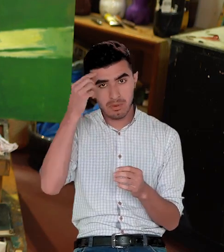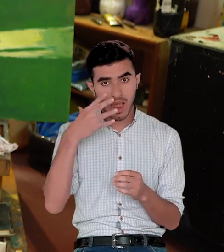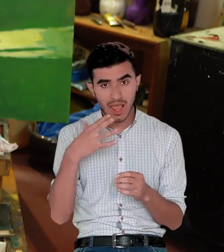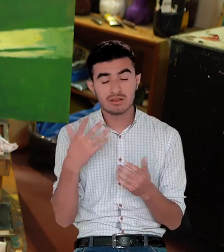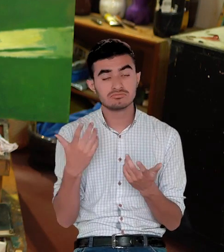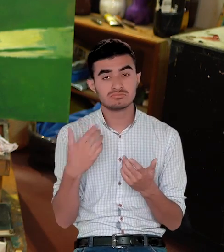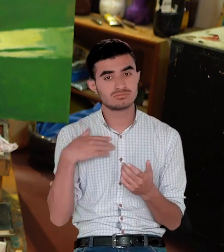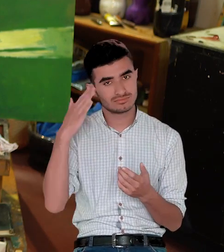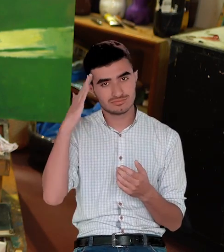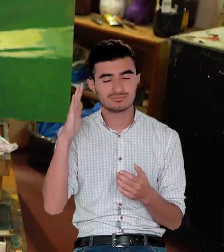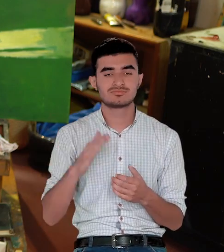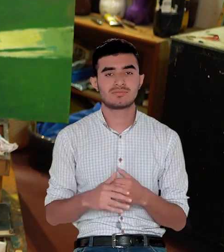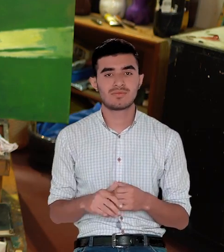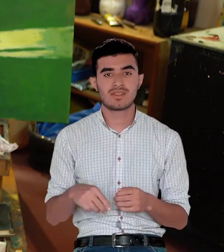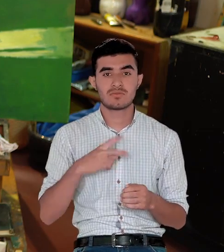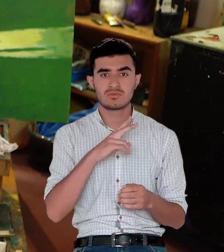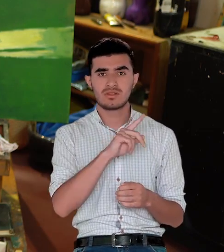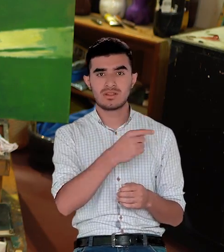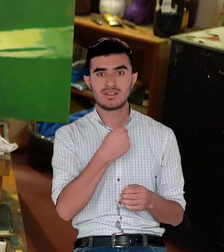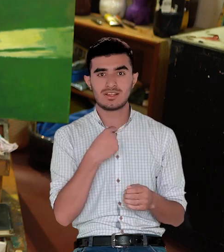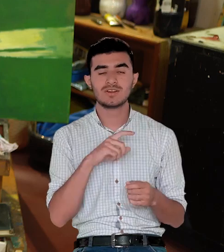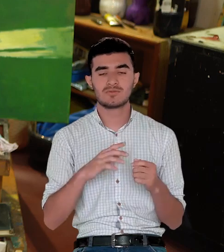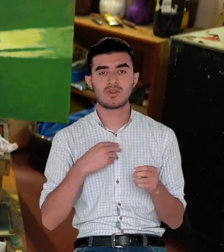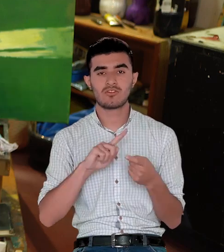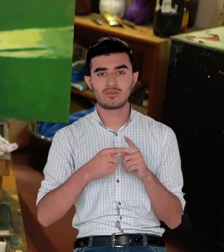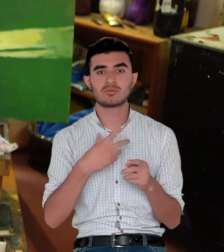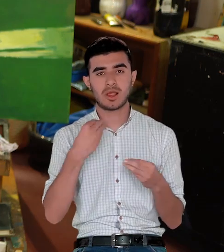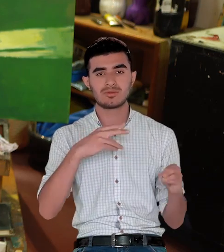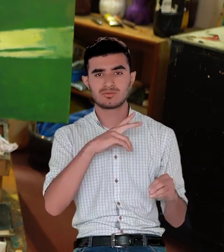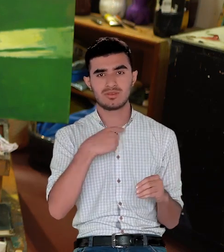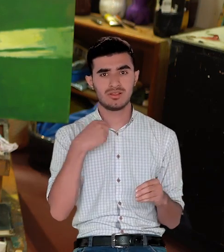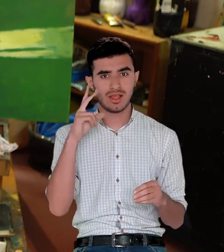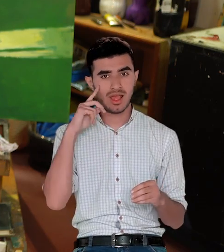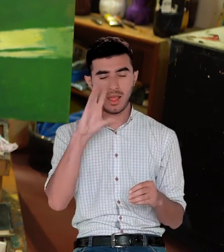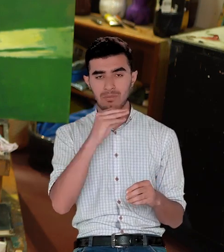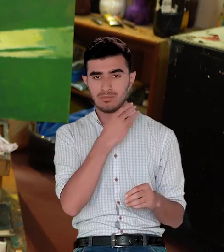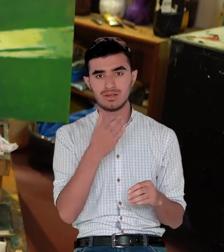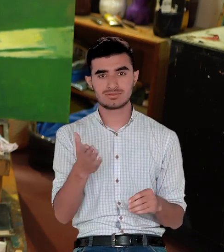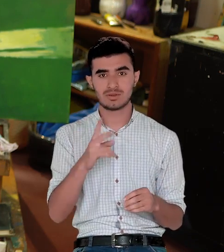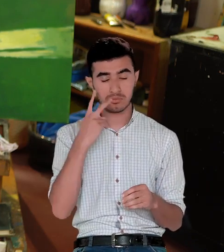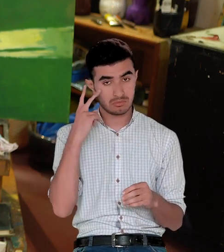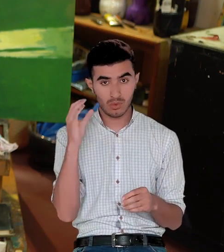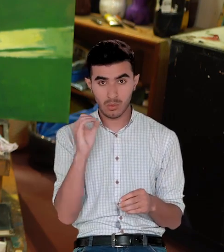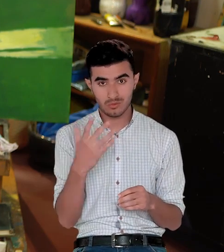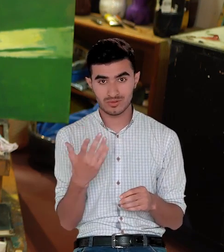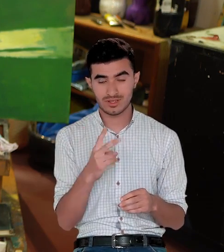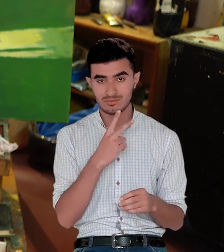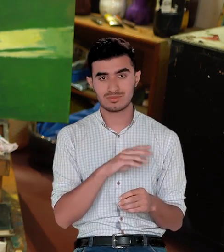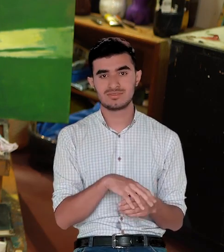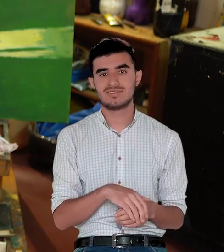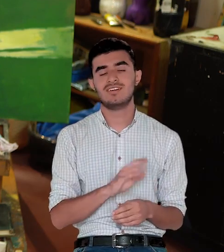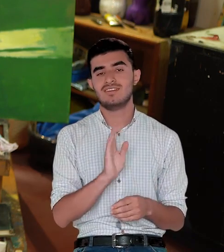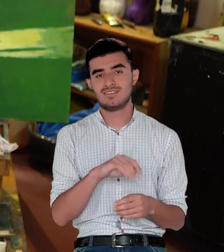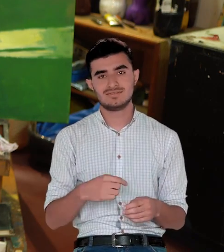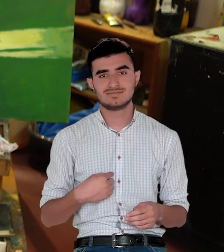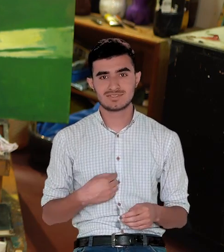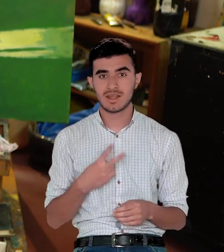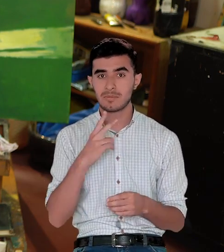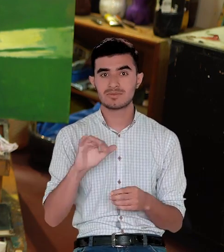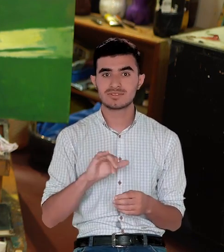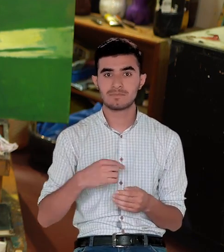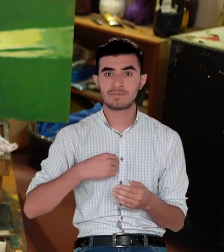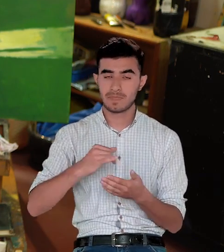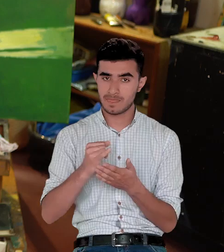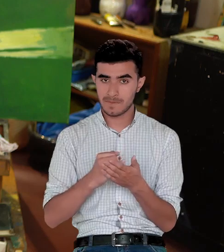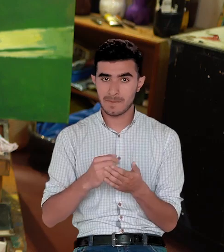نے ہاسٹل میں میرا بڑا مذاق اڑایا, تو یہ تو اندھا ہے, اس کو تو نظر ہی کچھ نہیں آتا, کیونکہ میں کیرم بورڈ میں کھیلتے